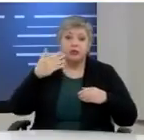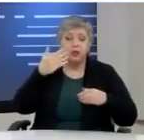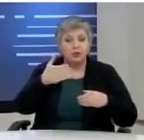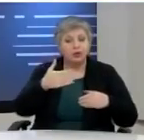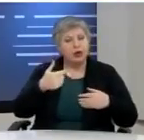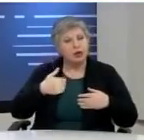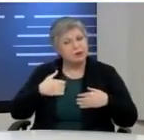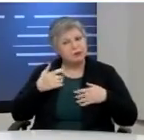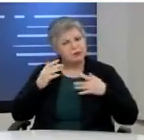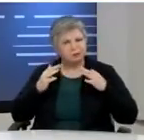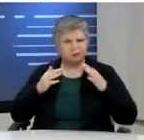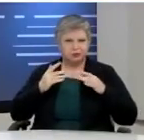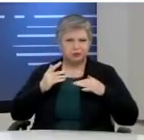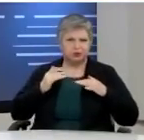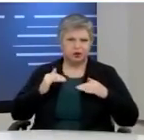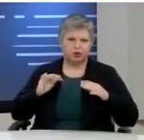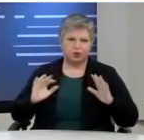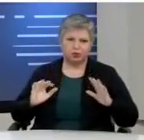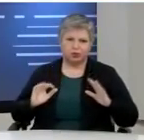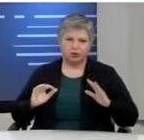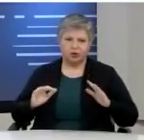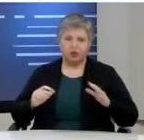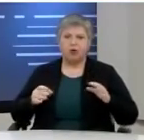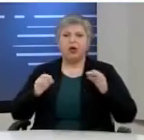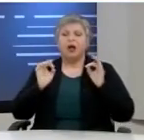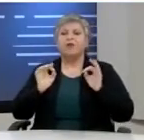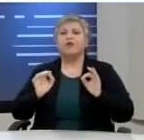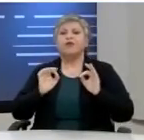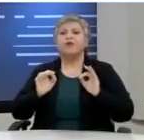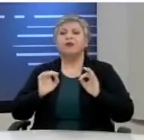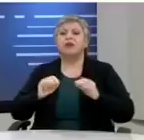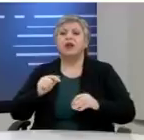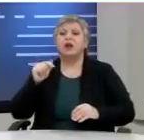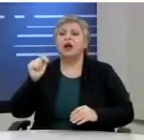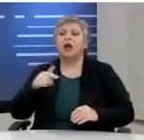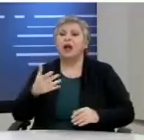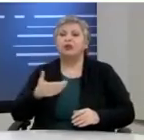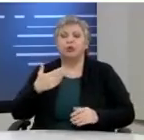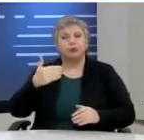Βεβαίως, φαντάζομαι, γιατί δεν θέλω να τον υποτιμώ, έχοντας στο μυαλό του ότι θα το δεχθούνε.